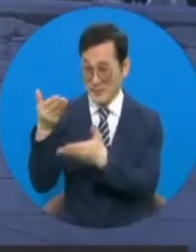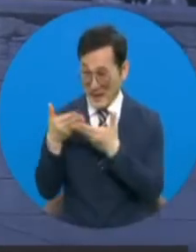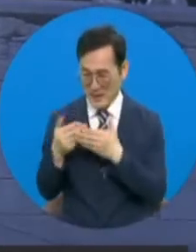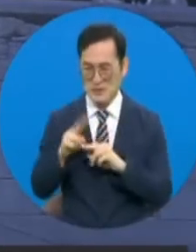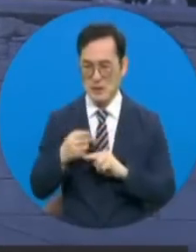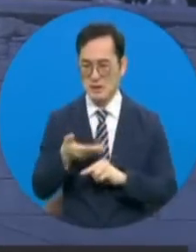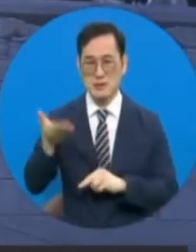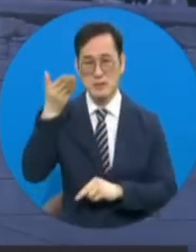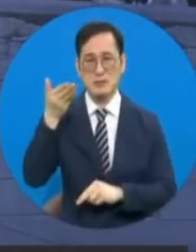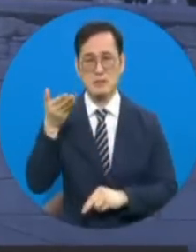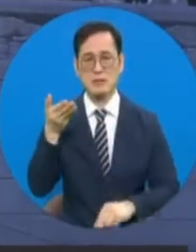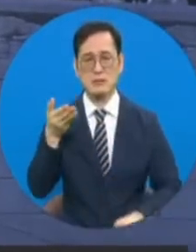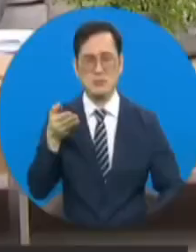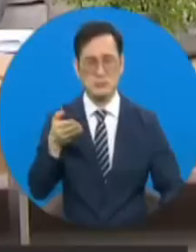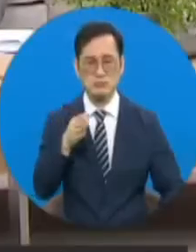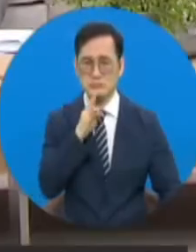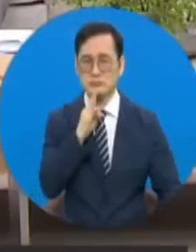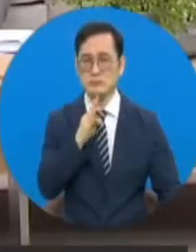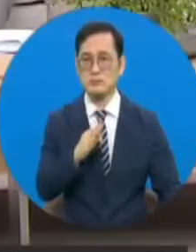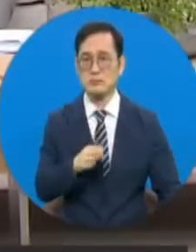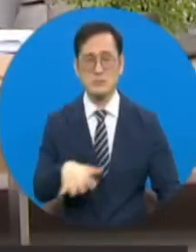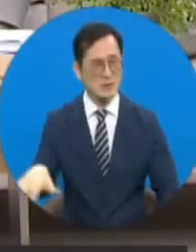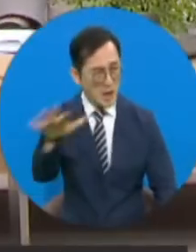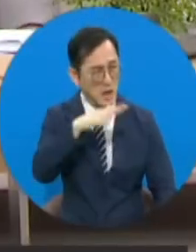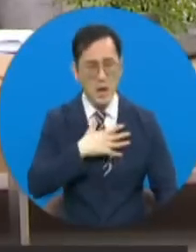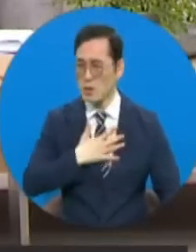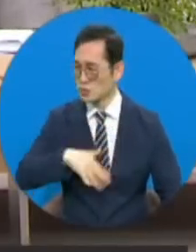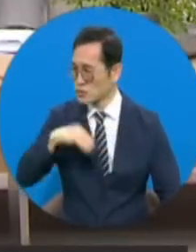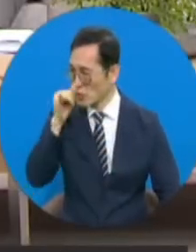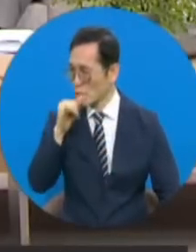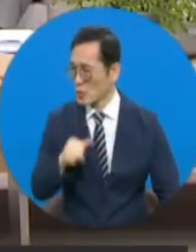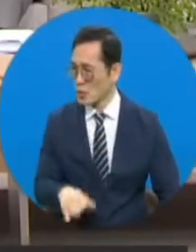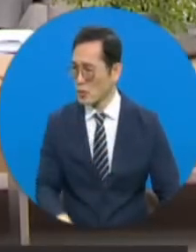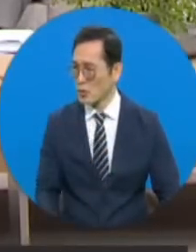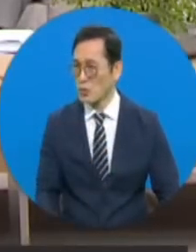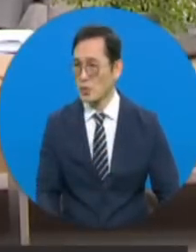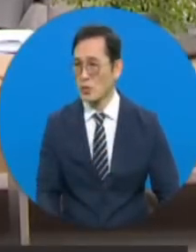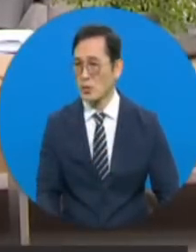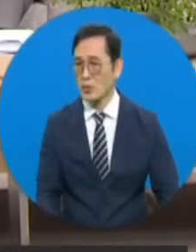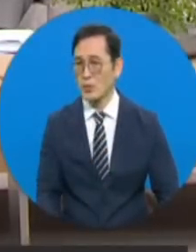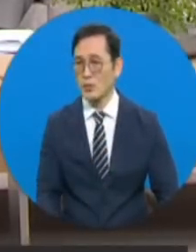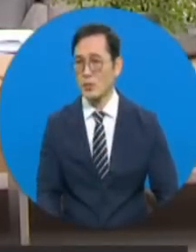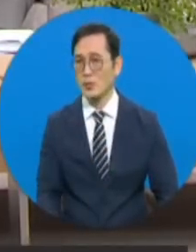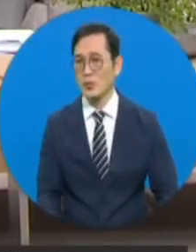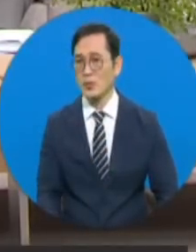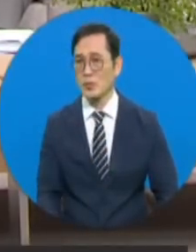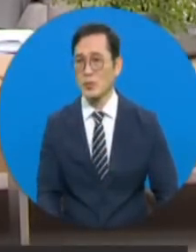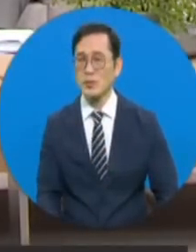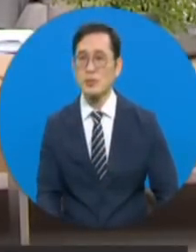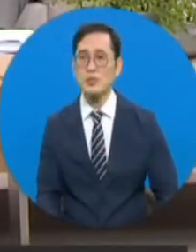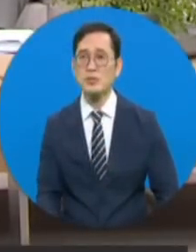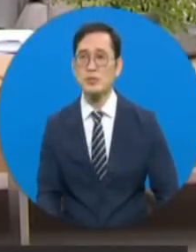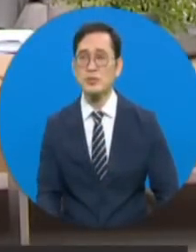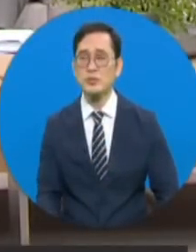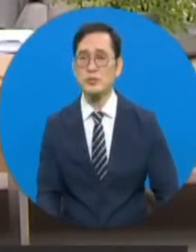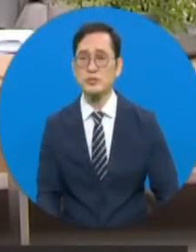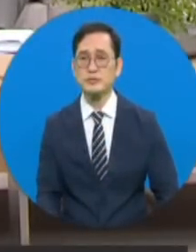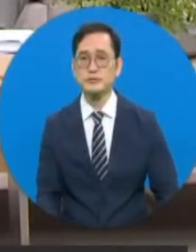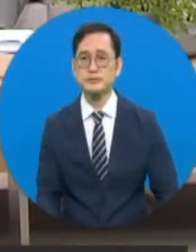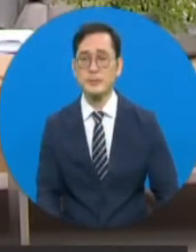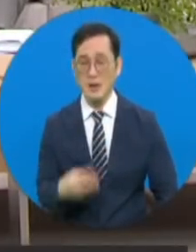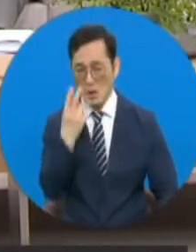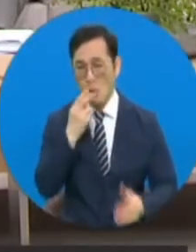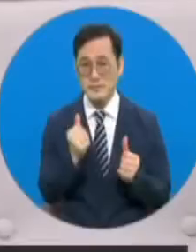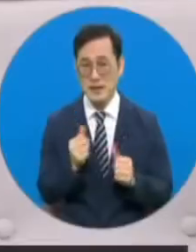가능한지에 대해서 많은 직장인들과 또 공무원 사회에 있는 분들은 아시잖아요 김무성 변호사님도 아시잖아요 검찰청이 있었으니까 검사도